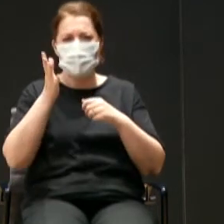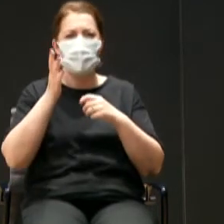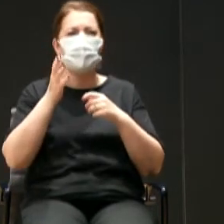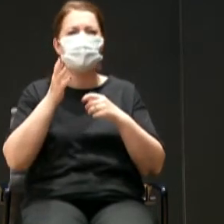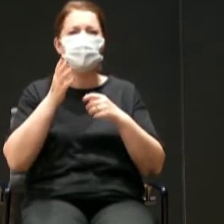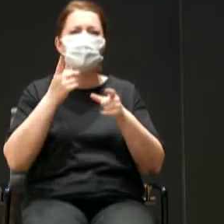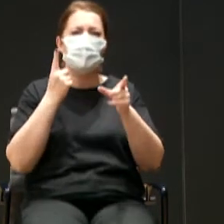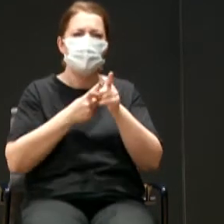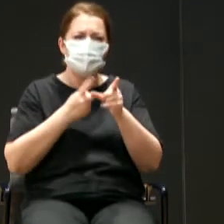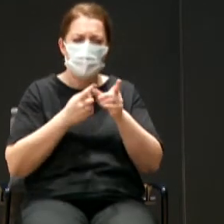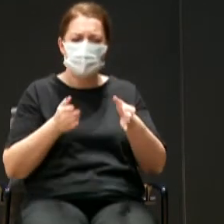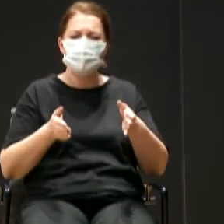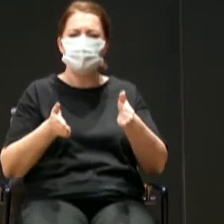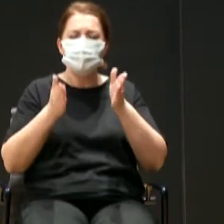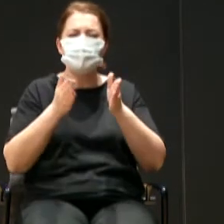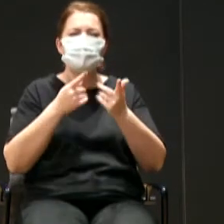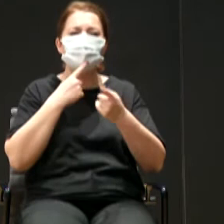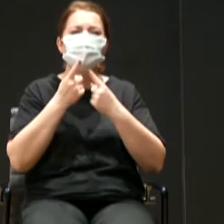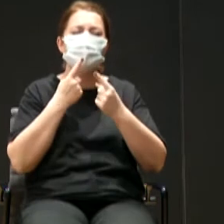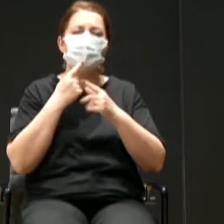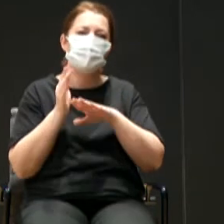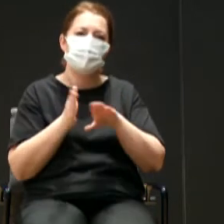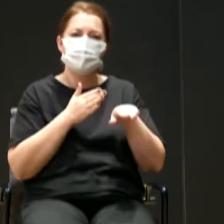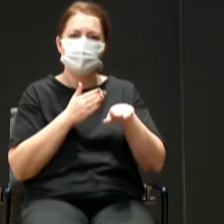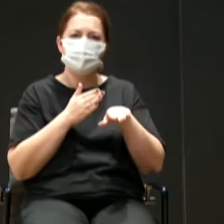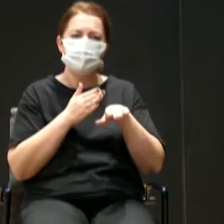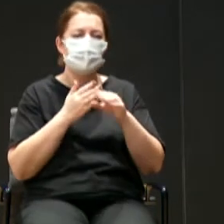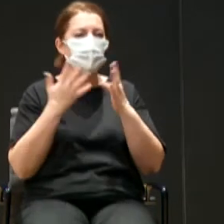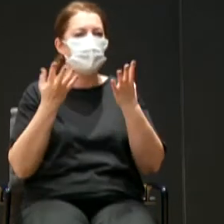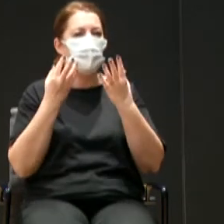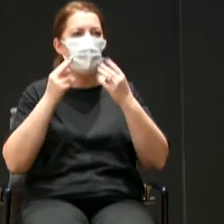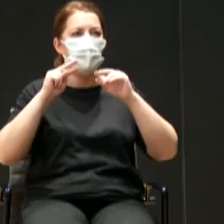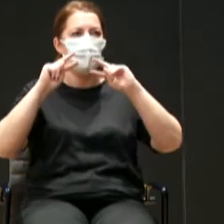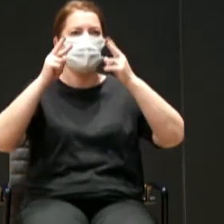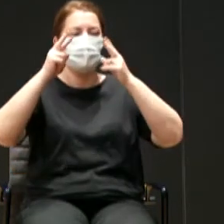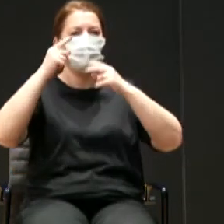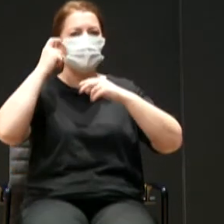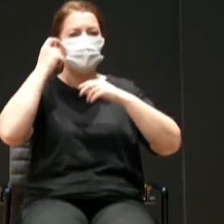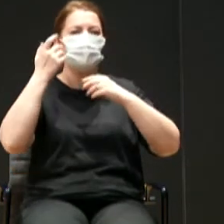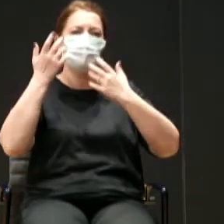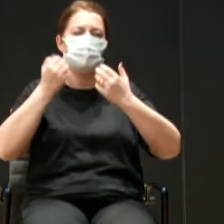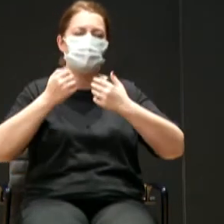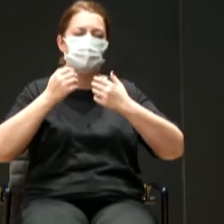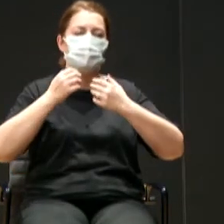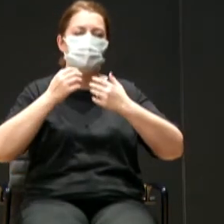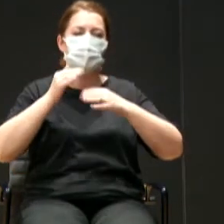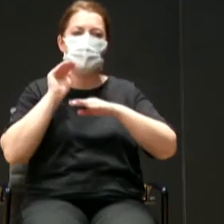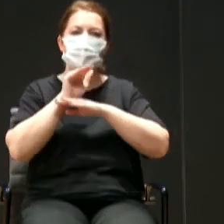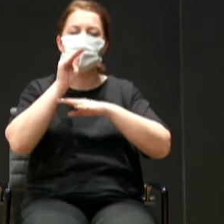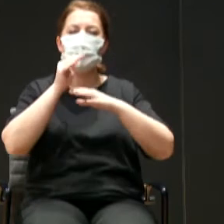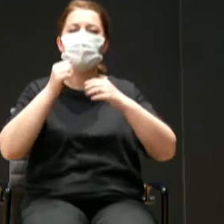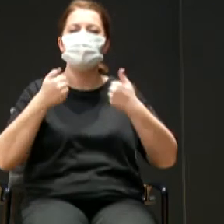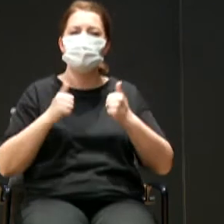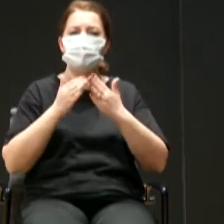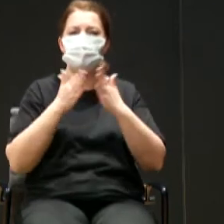çöp bidonu. Ya arkadaşlar bunları konuşmayalım. Çıtayı biraz yükseğe alın. Bak yaşam vaadimiz var. Yaşam vadisinde biz